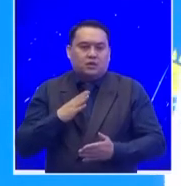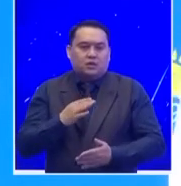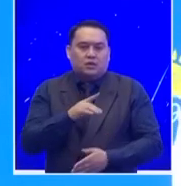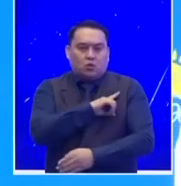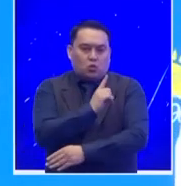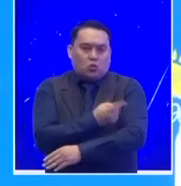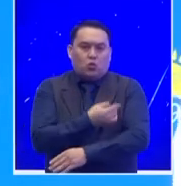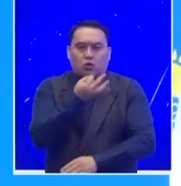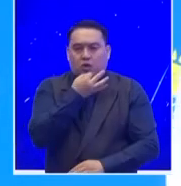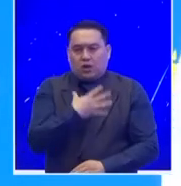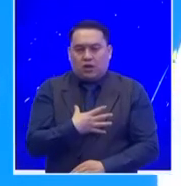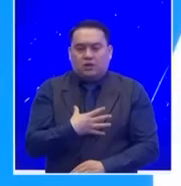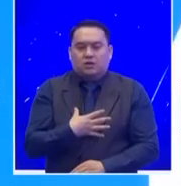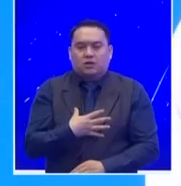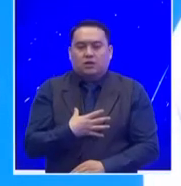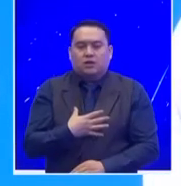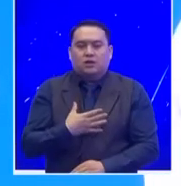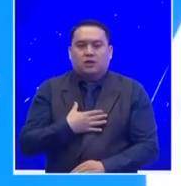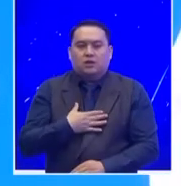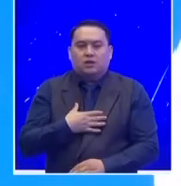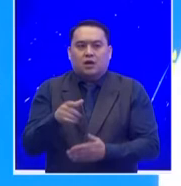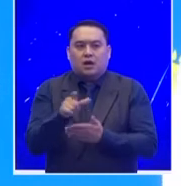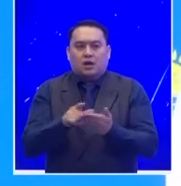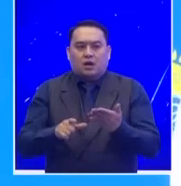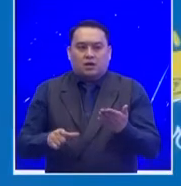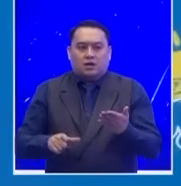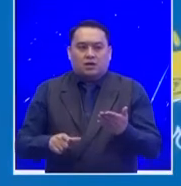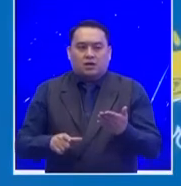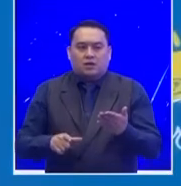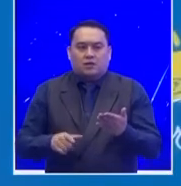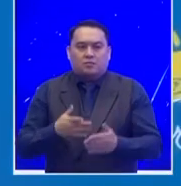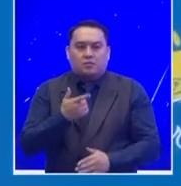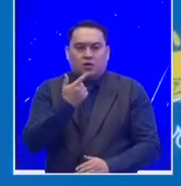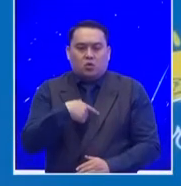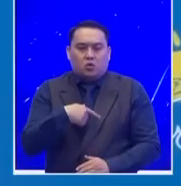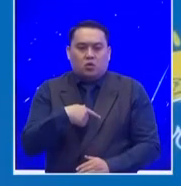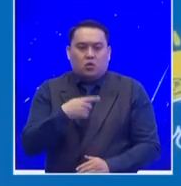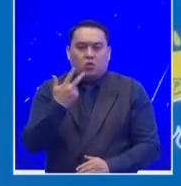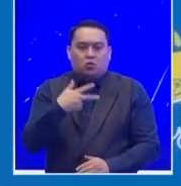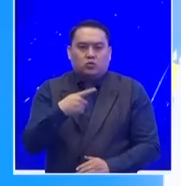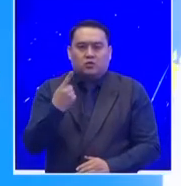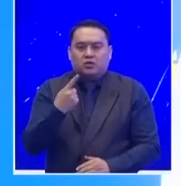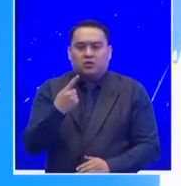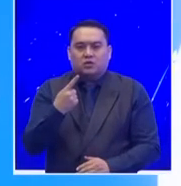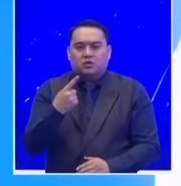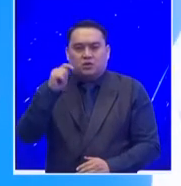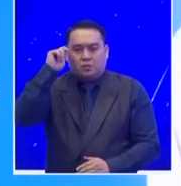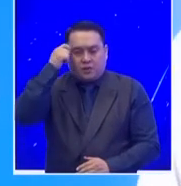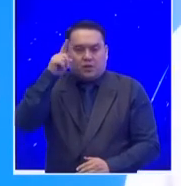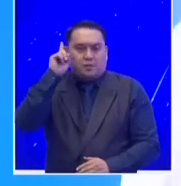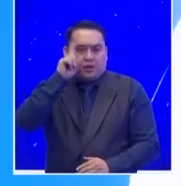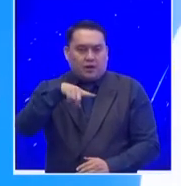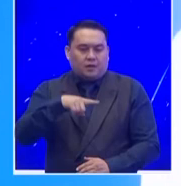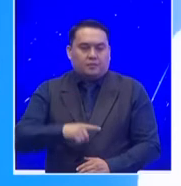ұнайды. Әсіресе өлең сөздің патшасы сөз сарасы. Енді мен оның 31-ші қара сөзінде жаттап алғам.